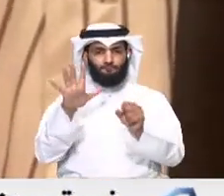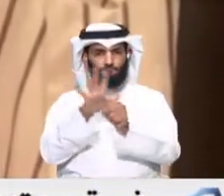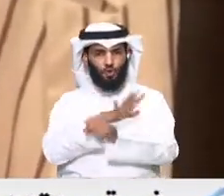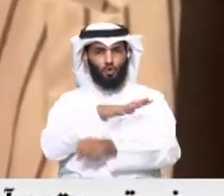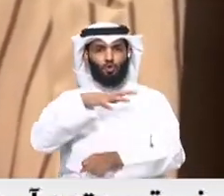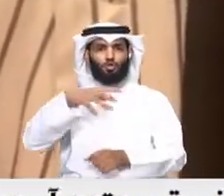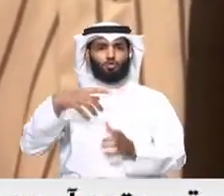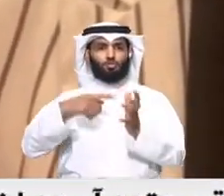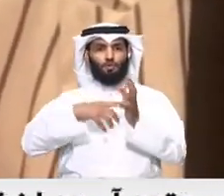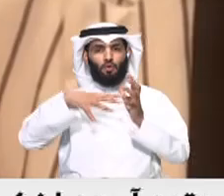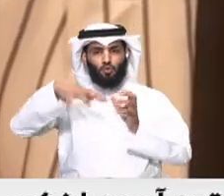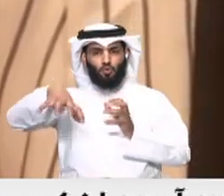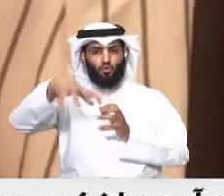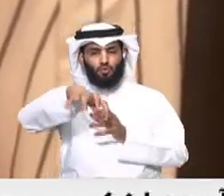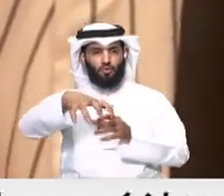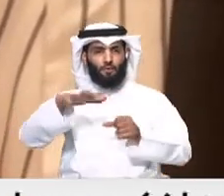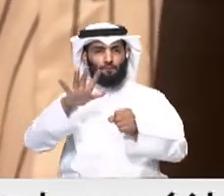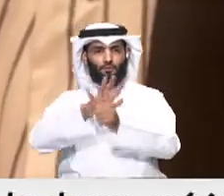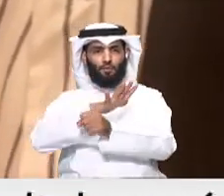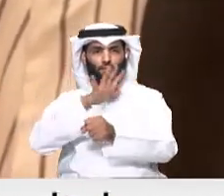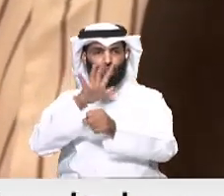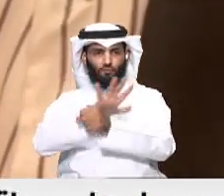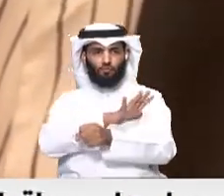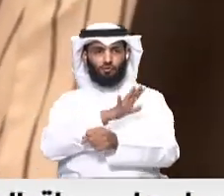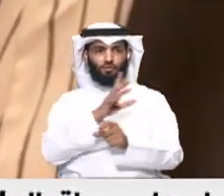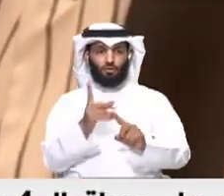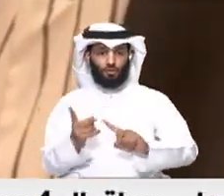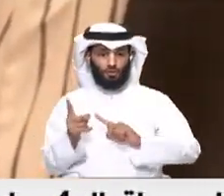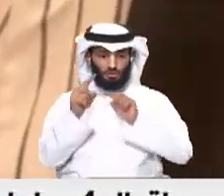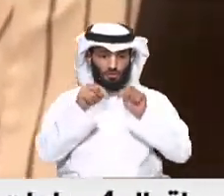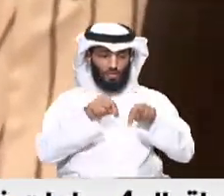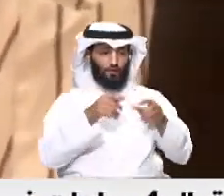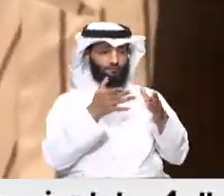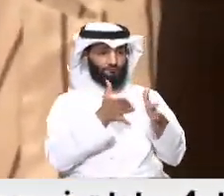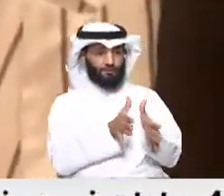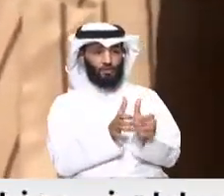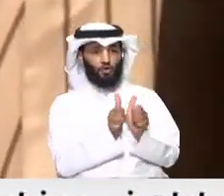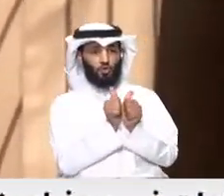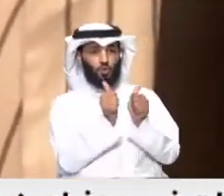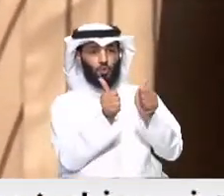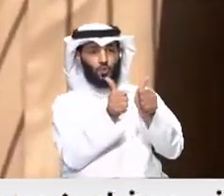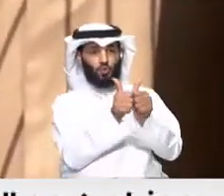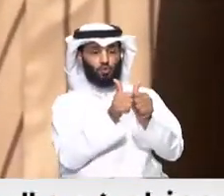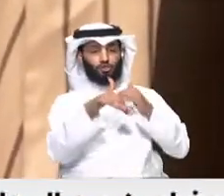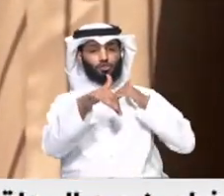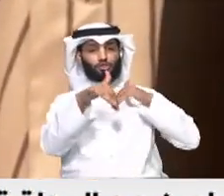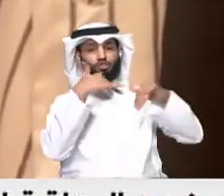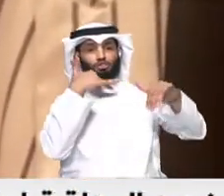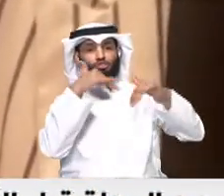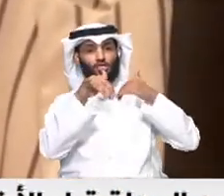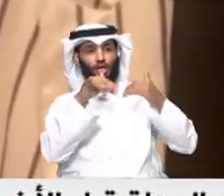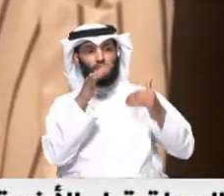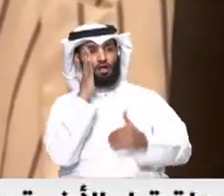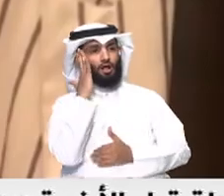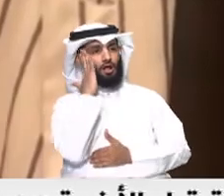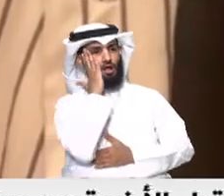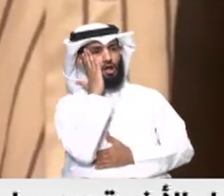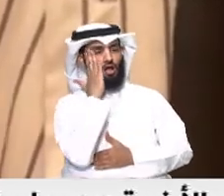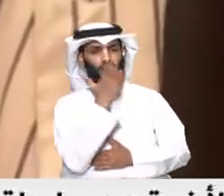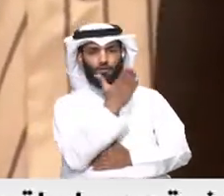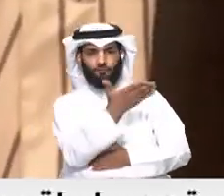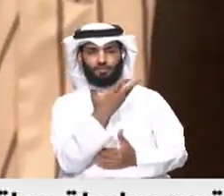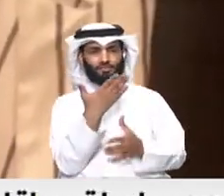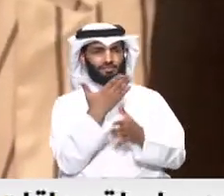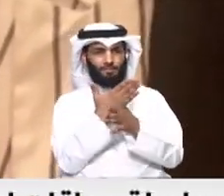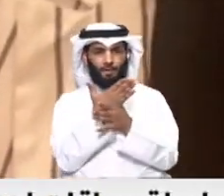على عائلات لا تزال للأسف تفترش الطرقات والأرصفة في بيروت وليس لديها مكان آخر للذهاب